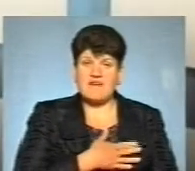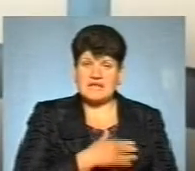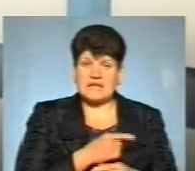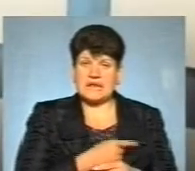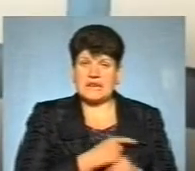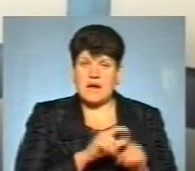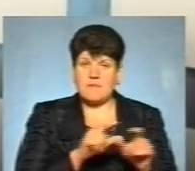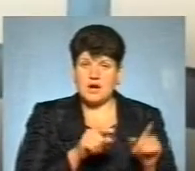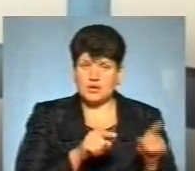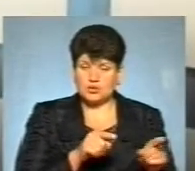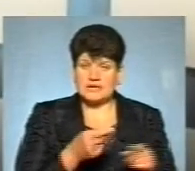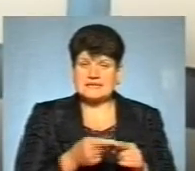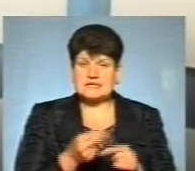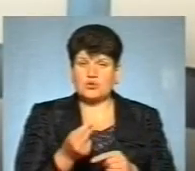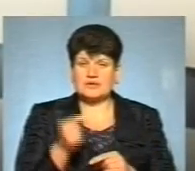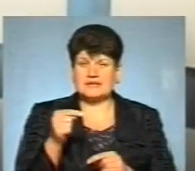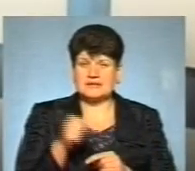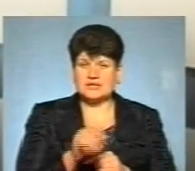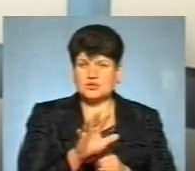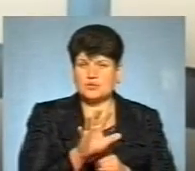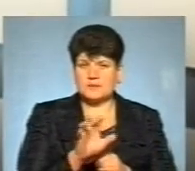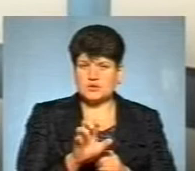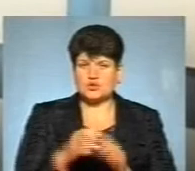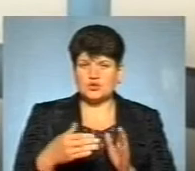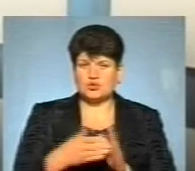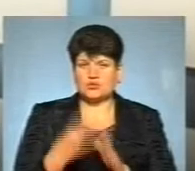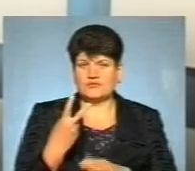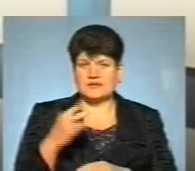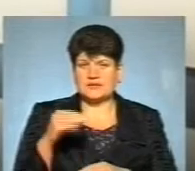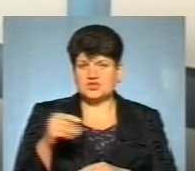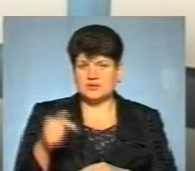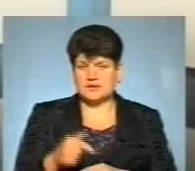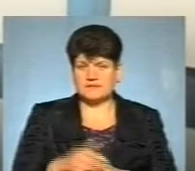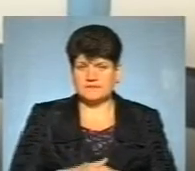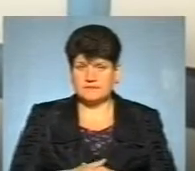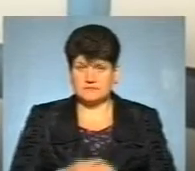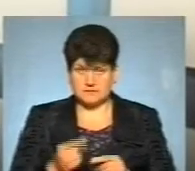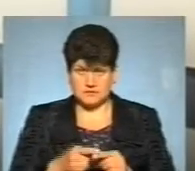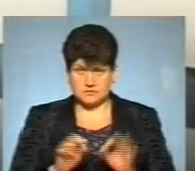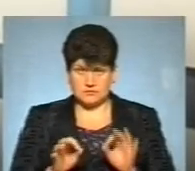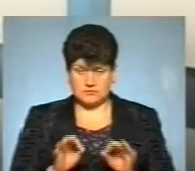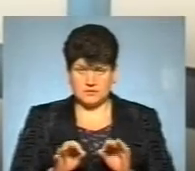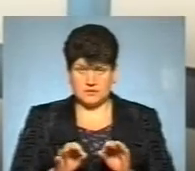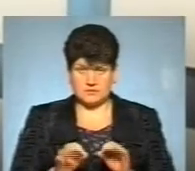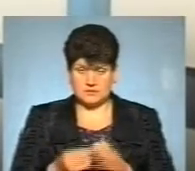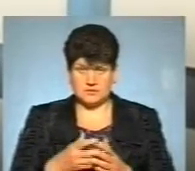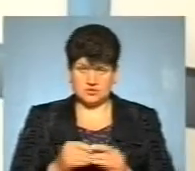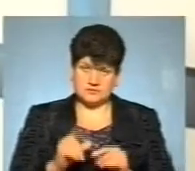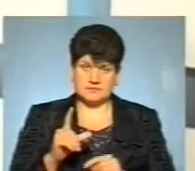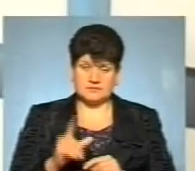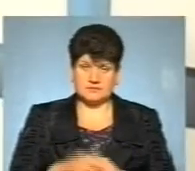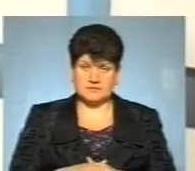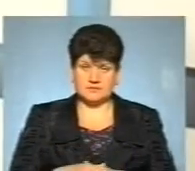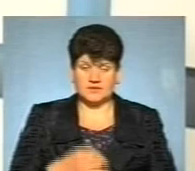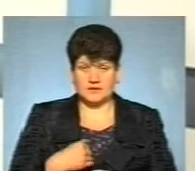це коштує від 1500 до 2000 гривень. Це адекватна ціна чи завищена? Ну, я думаю,